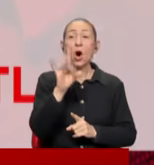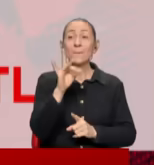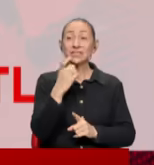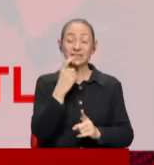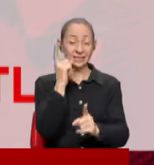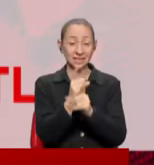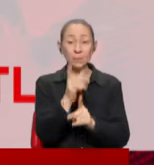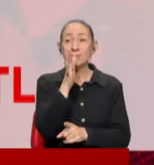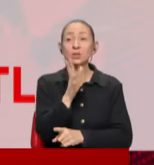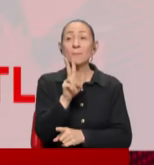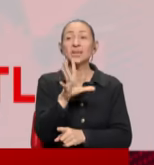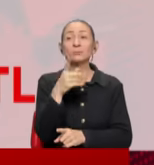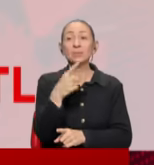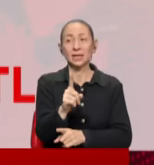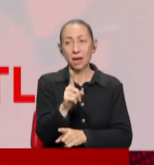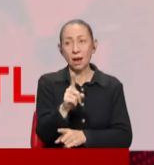yılın karşılığı da